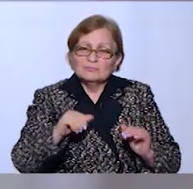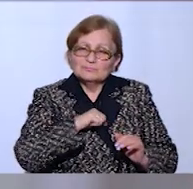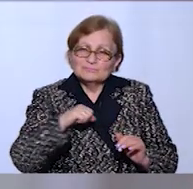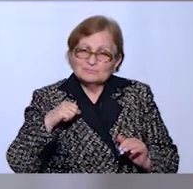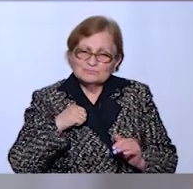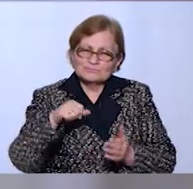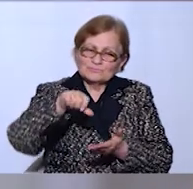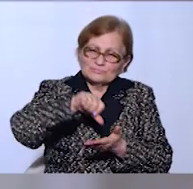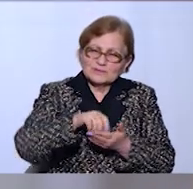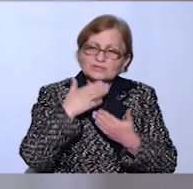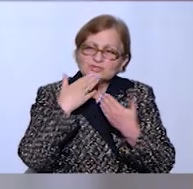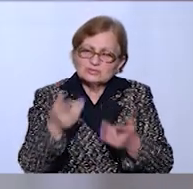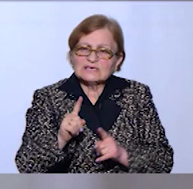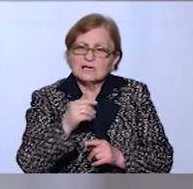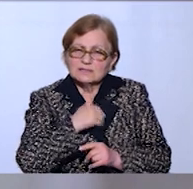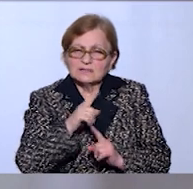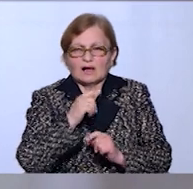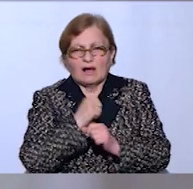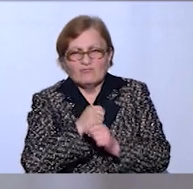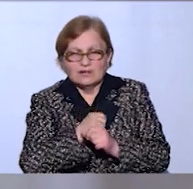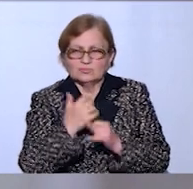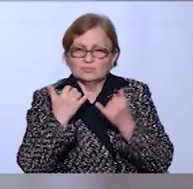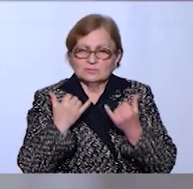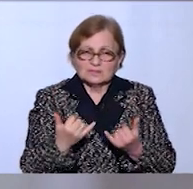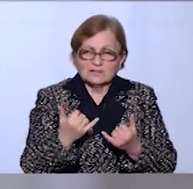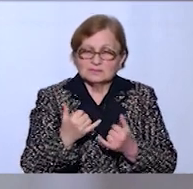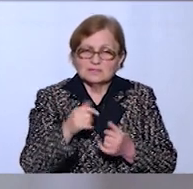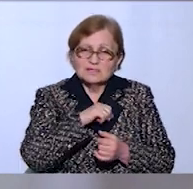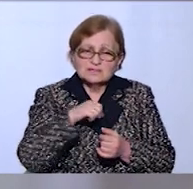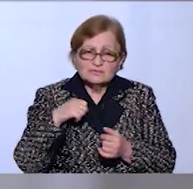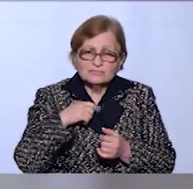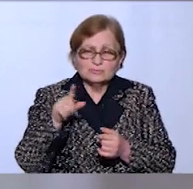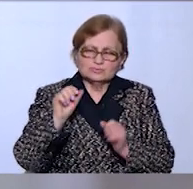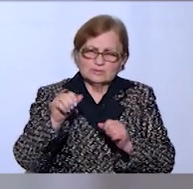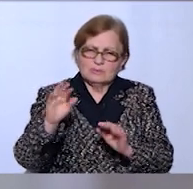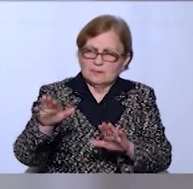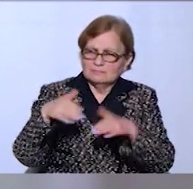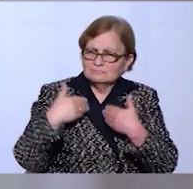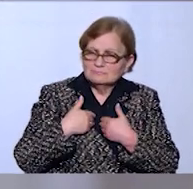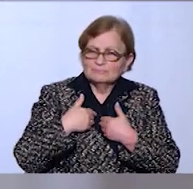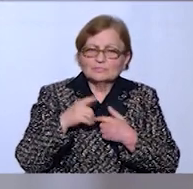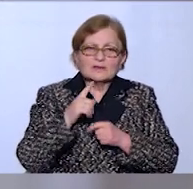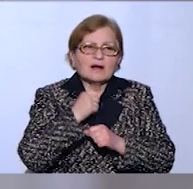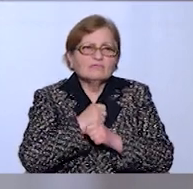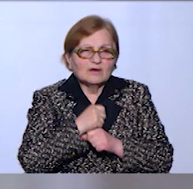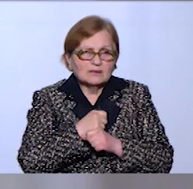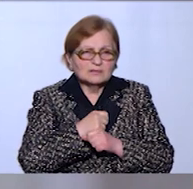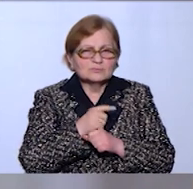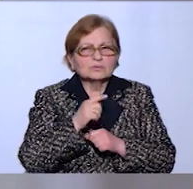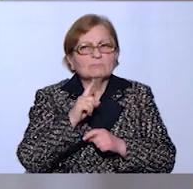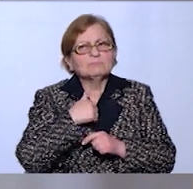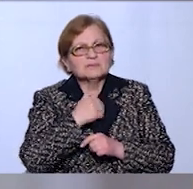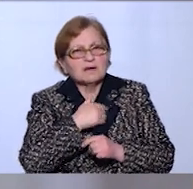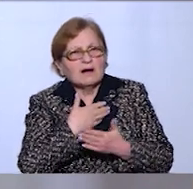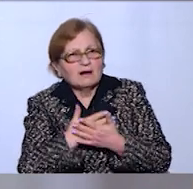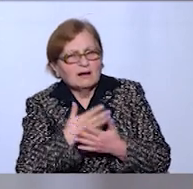რუტინას, ეს ზოგავს როგორც გითხარით მშობლის ენერგიას, არასასრულ დისკუსიებს ბავშვებთან და ასევე ბავშვს უვითარებს